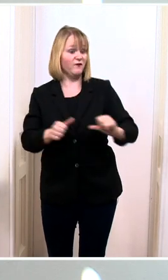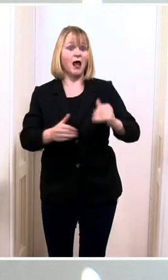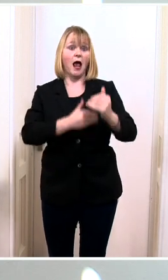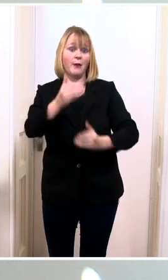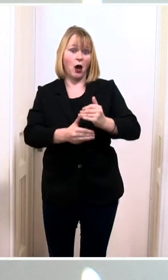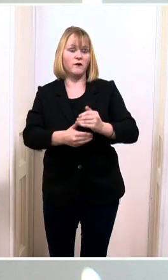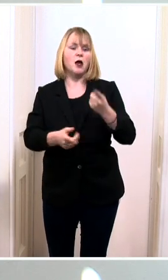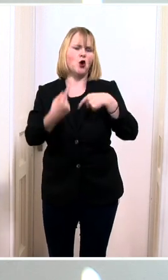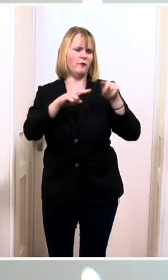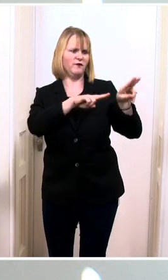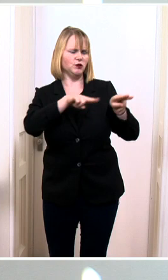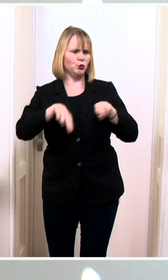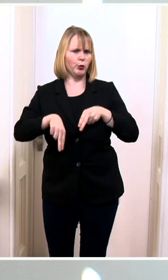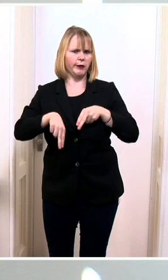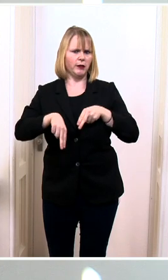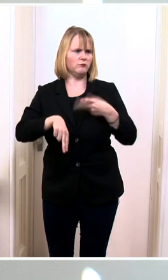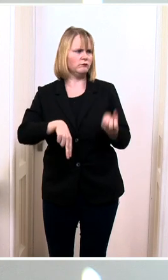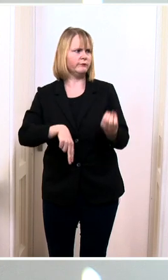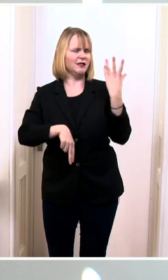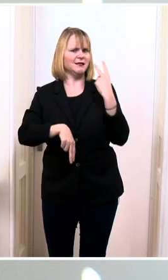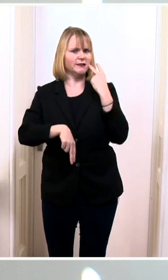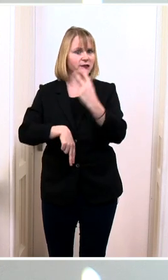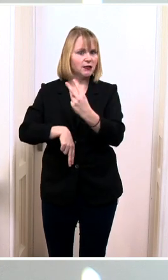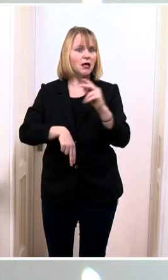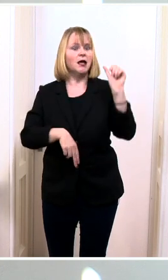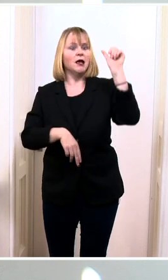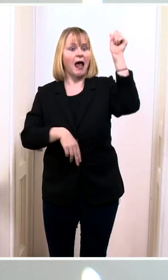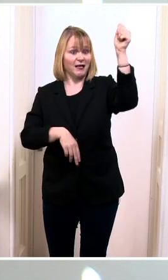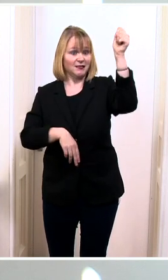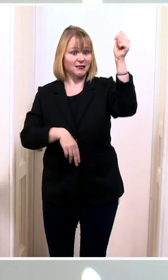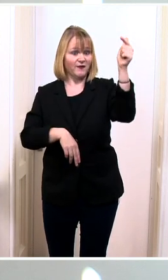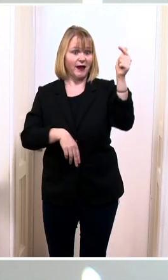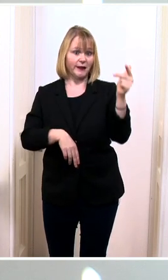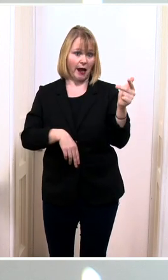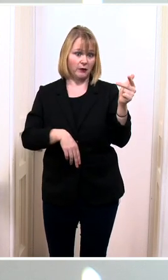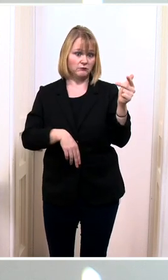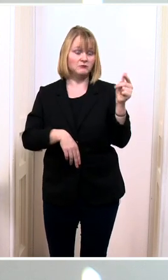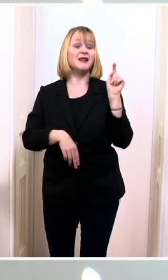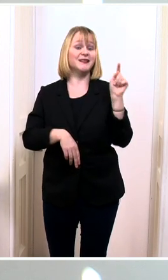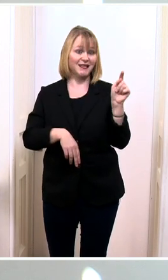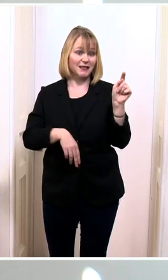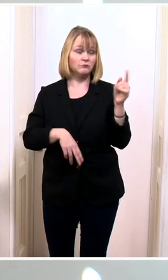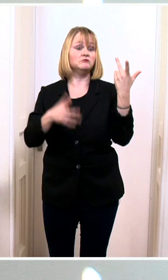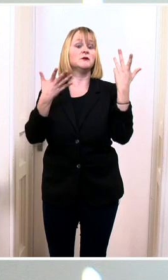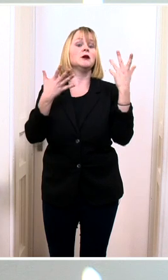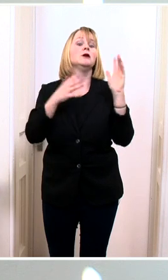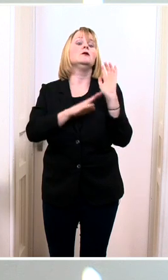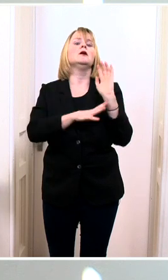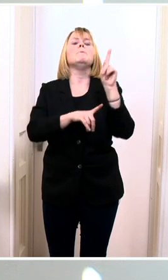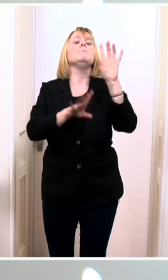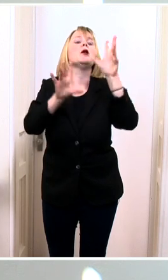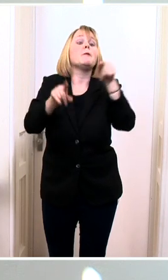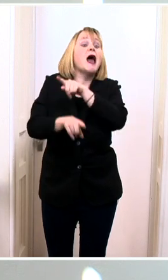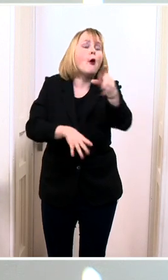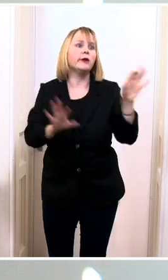Ich muss jetzt noch mal schnell zurück. Die Prioritäten 1, 2 und 3 erfordern keine große Anmeldung